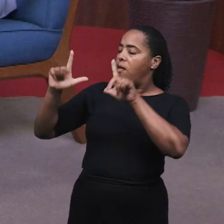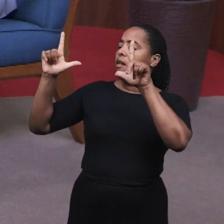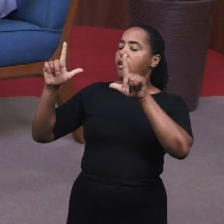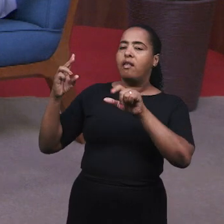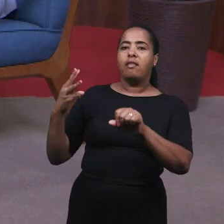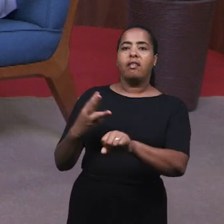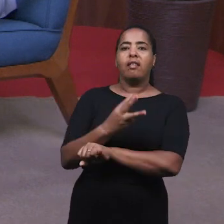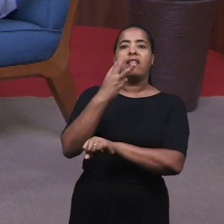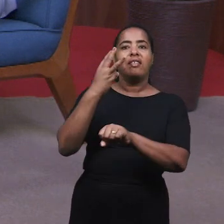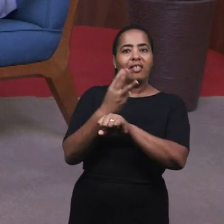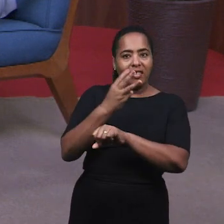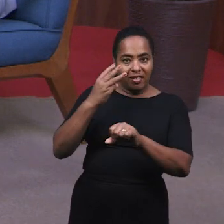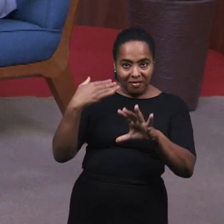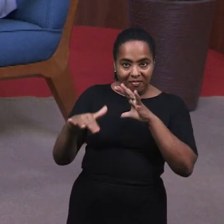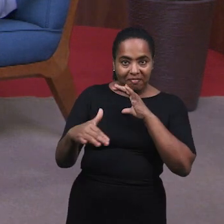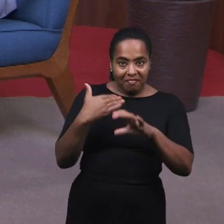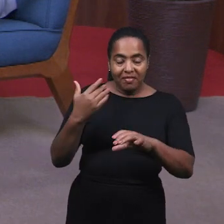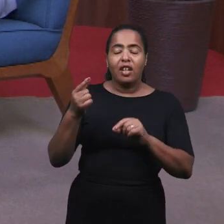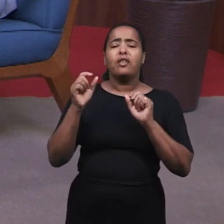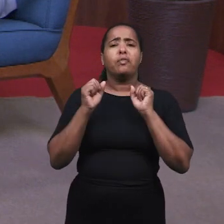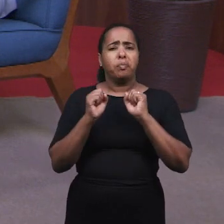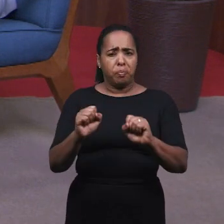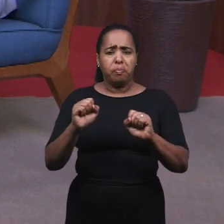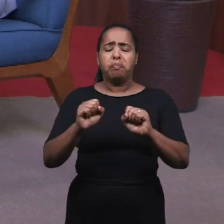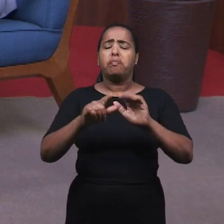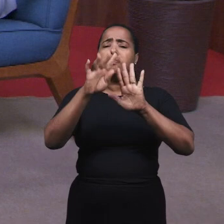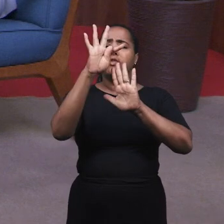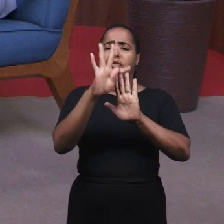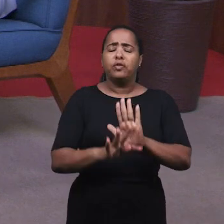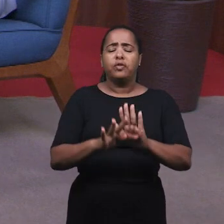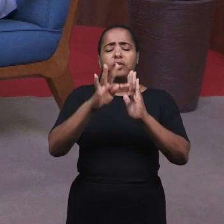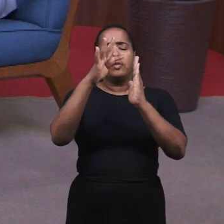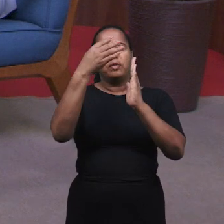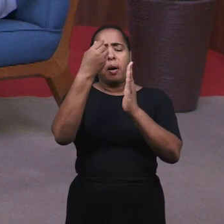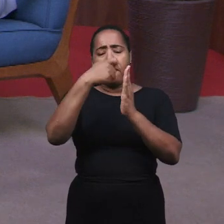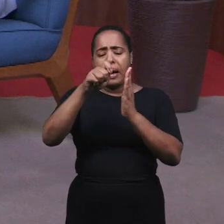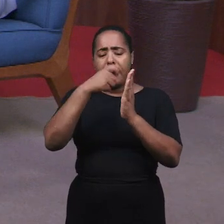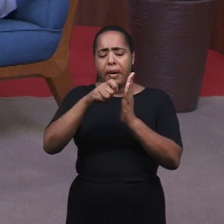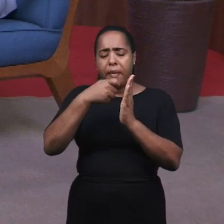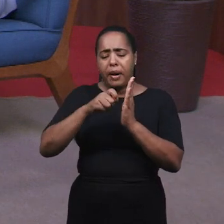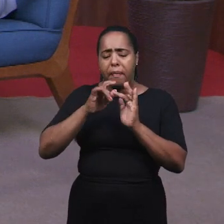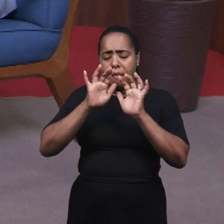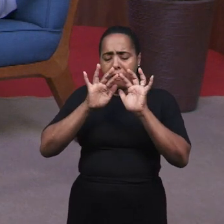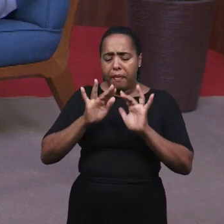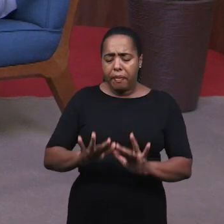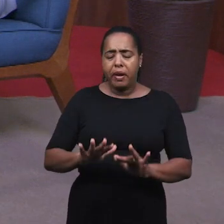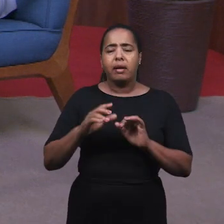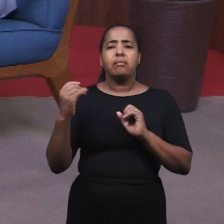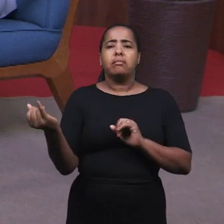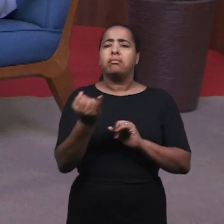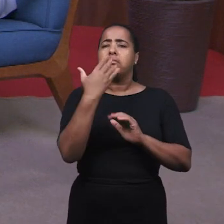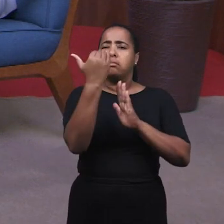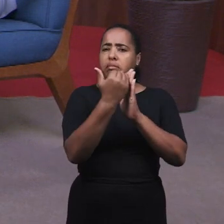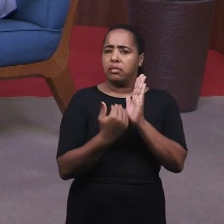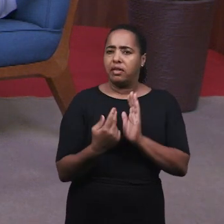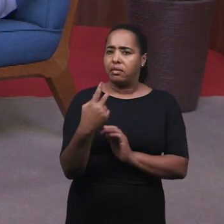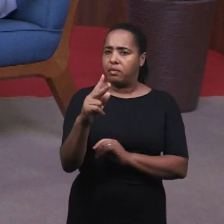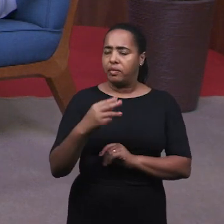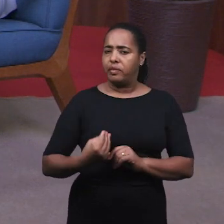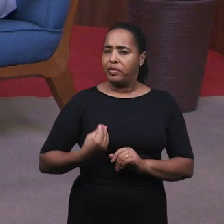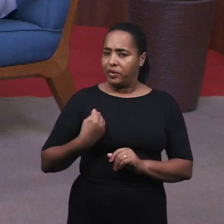votre smartphone et votre appareil sera redirigé vers une messagerie WhatsApp. Vous pouvez nous envoyer un